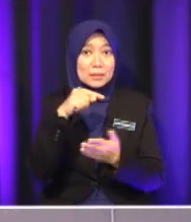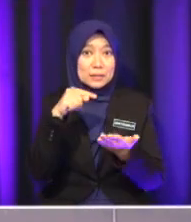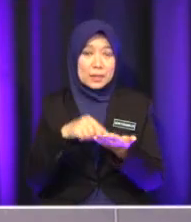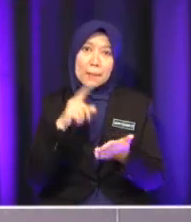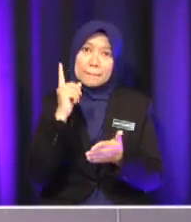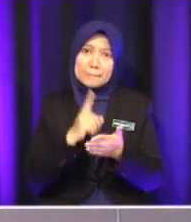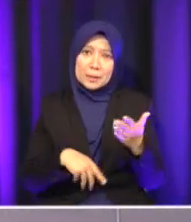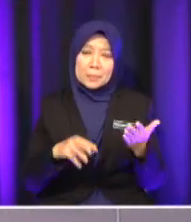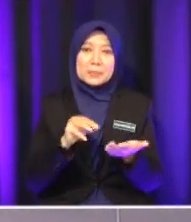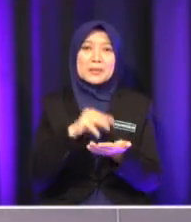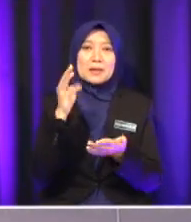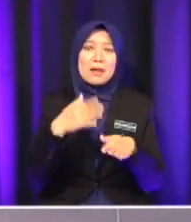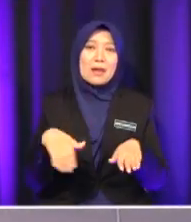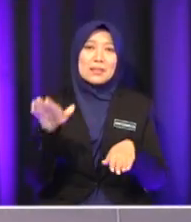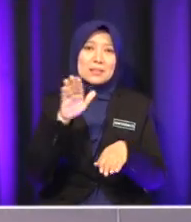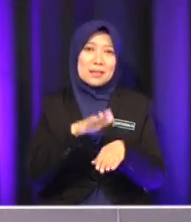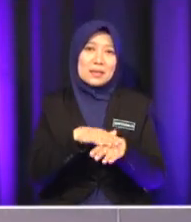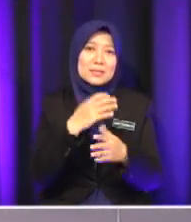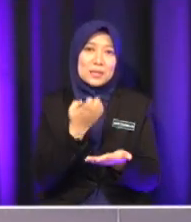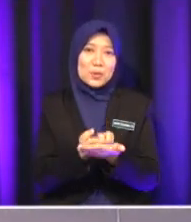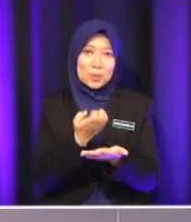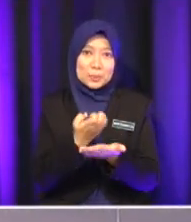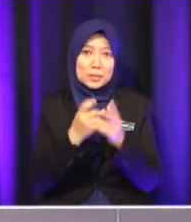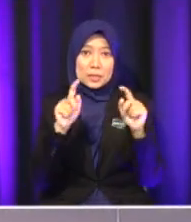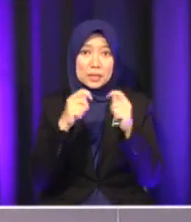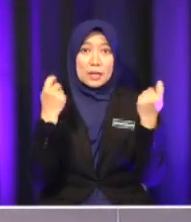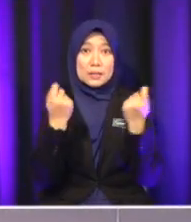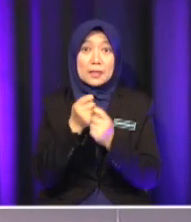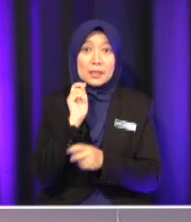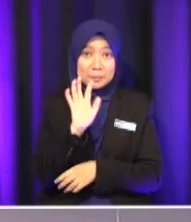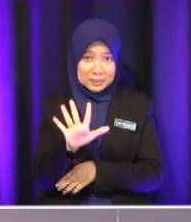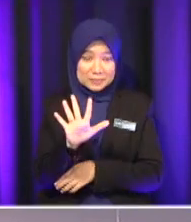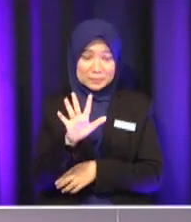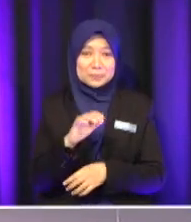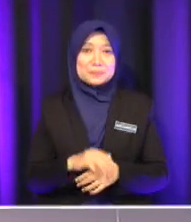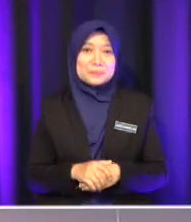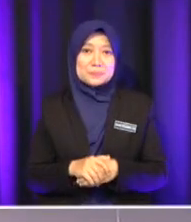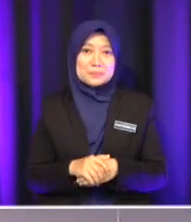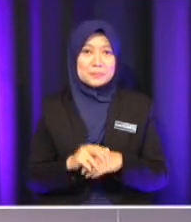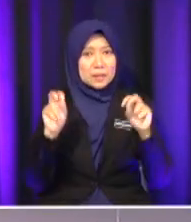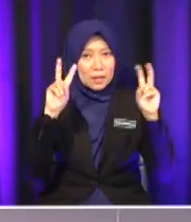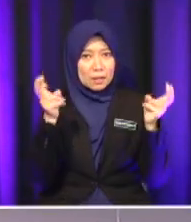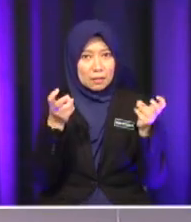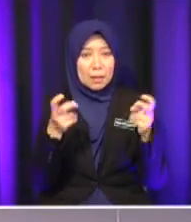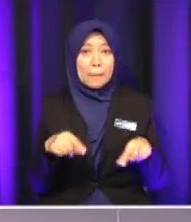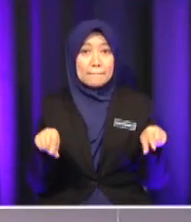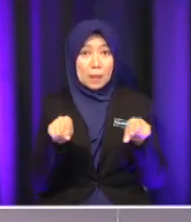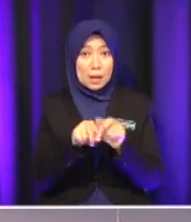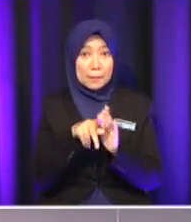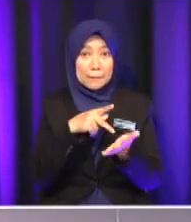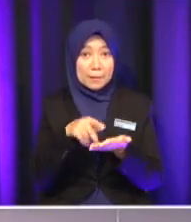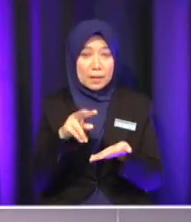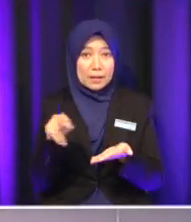menengah atas mata pelajaran Ekonomi tingkatan 5 dan topik kita pada hari ini imbangan pembayaran